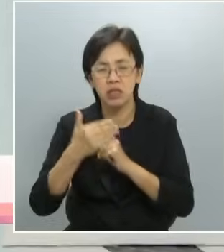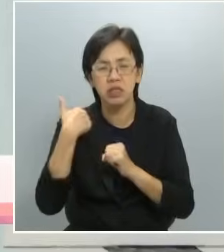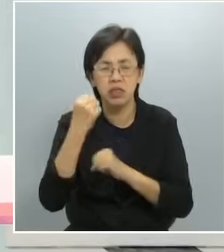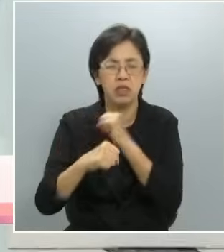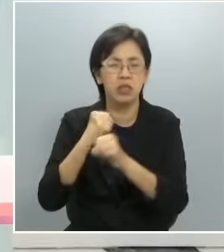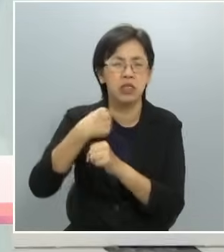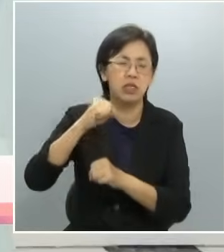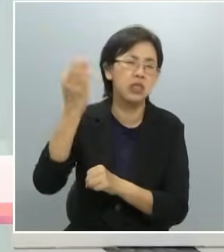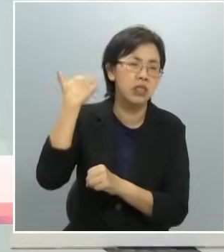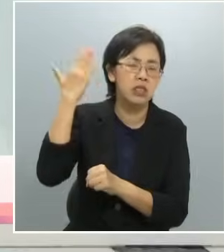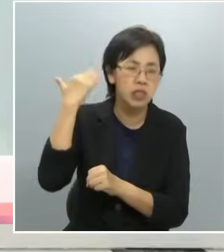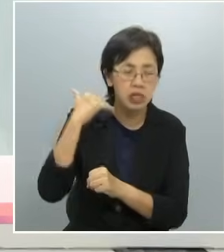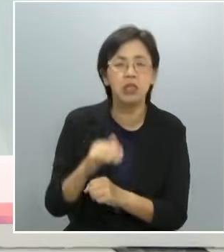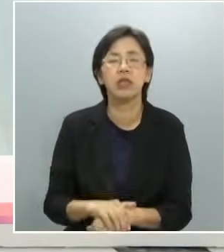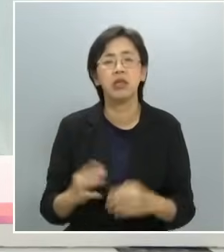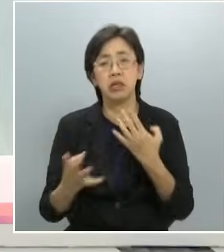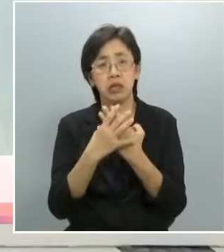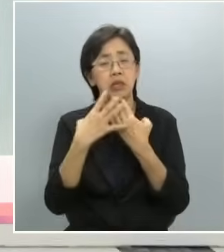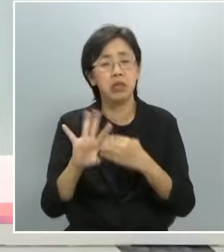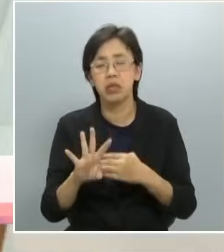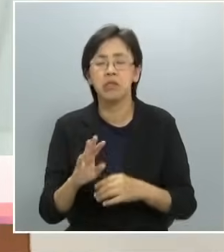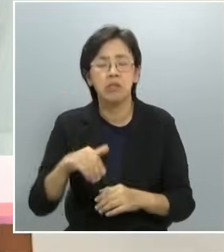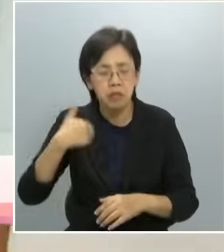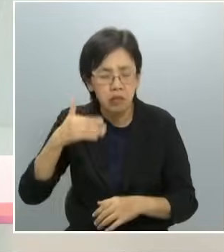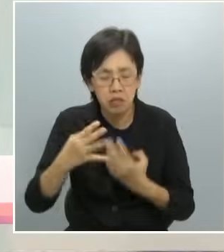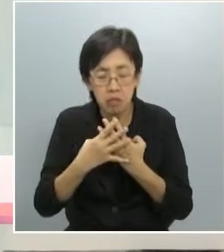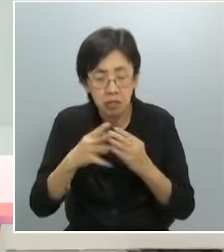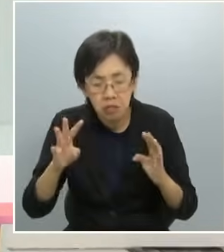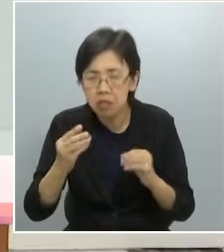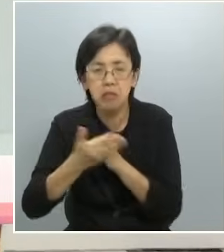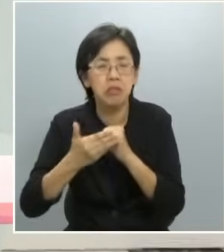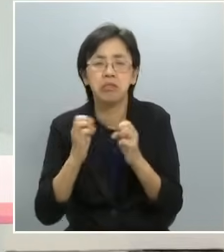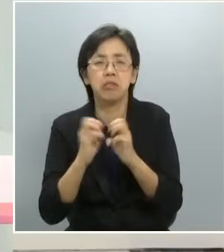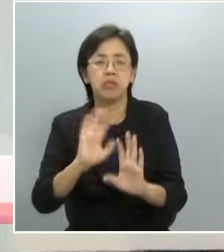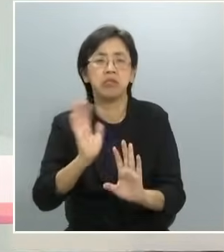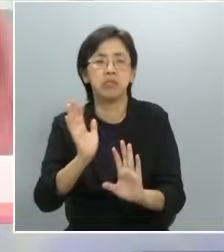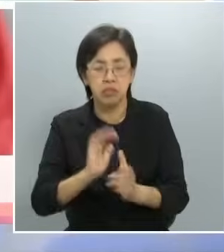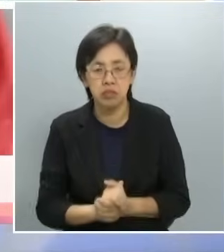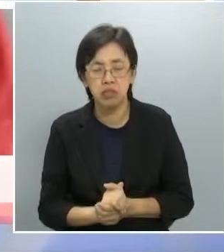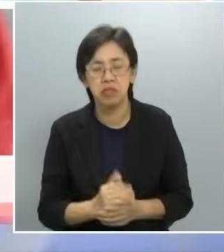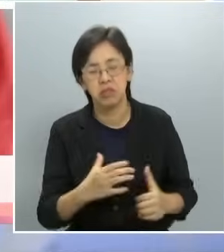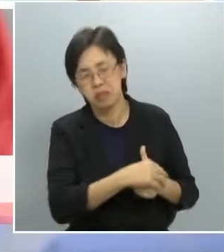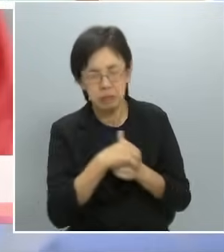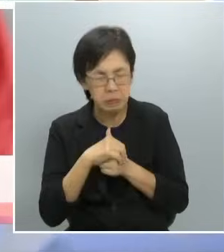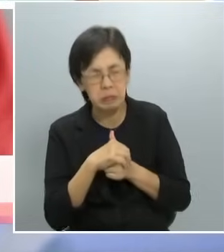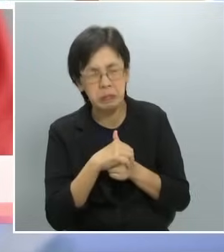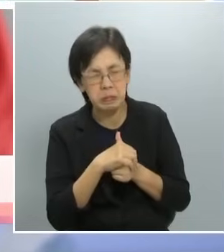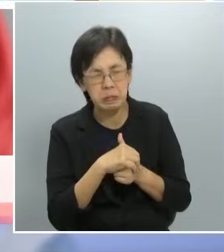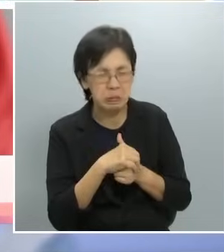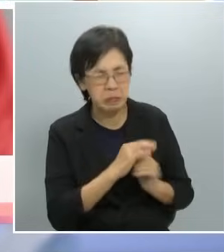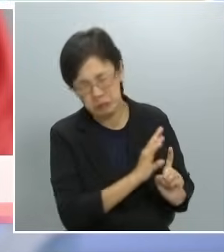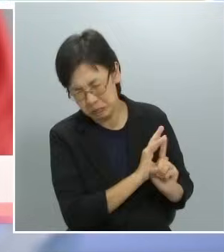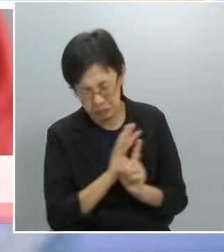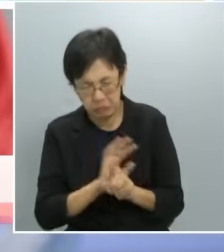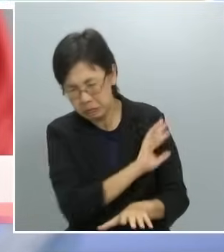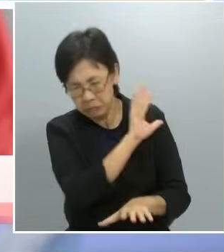ที่แล้วแล้วก็ได้รับโทษมาหนูก็ไม่เคยยุ่งเกี่ยวอีกเลยค่ะตอนที่อุ้มขึ้นรถไปแล้วนะคะลูกน้องของเขาพูดว่าแงะแงะเอาไงต่ออะไร